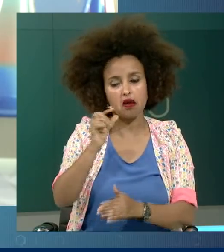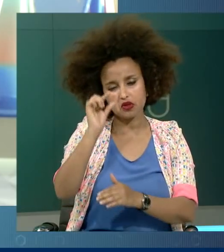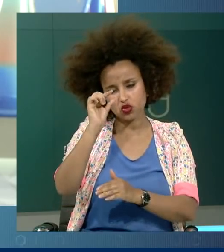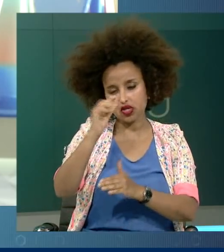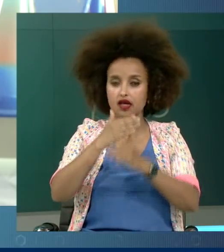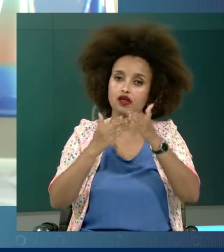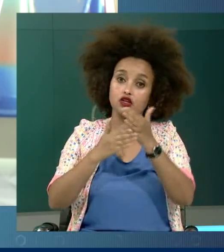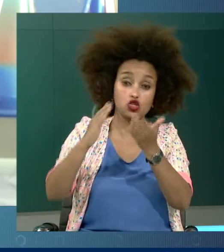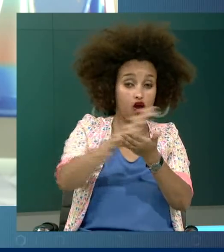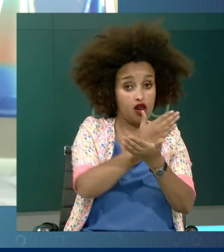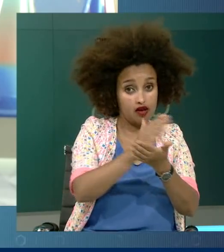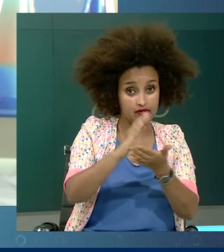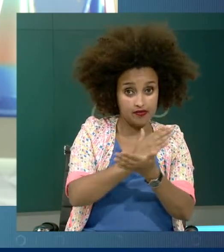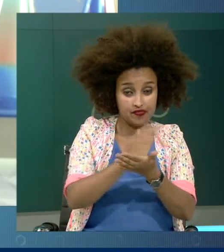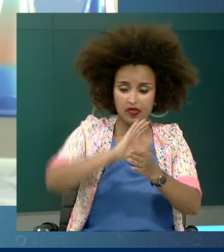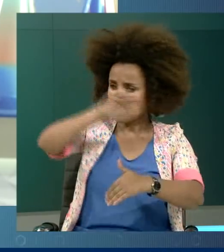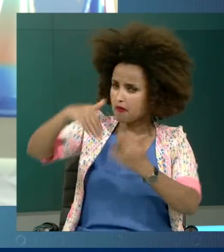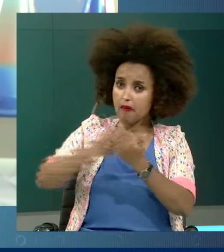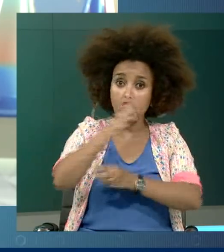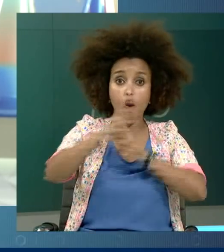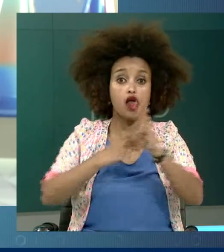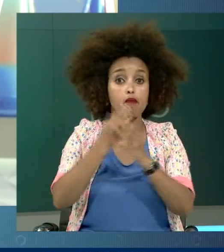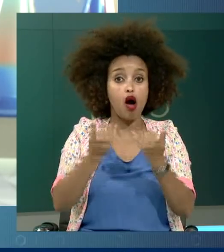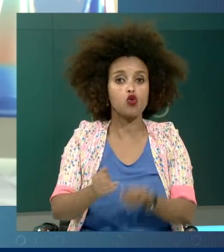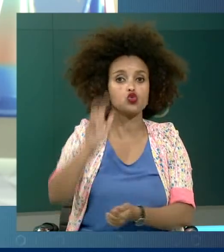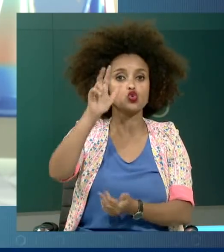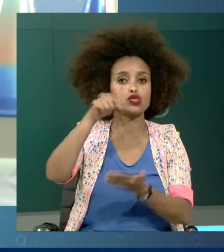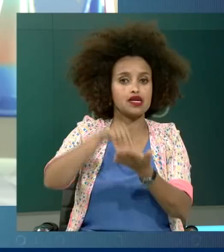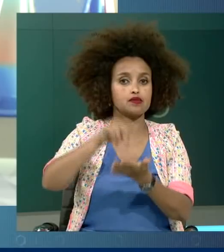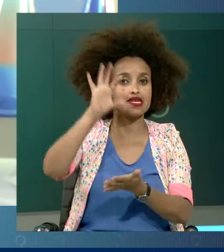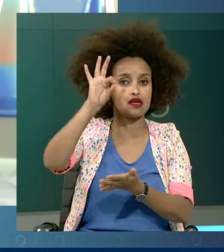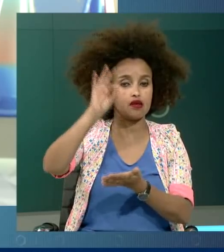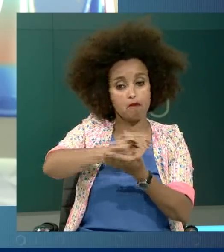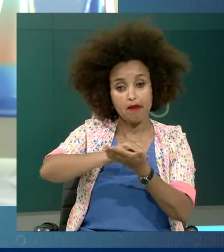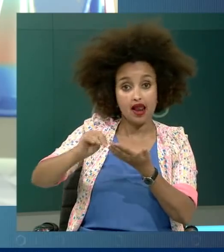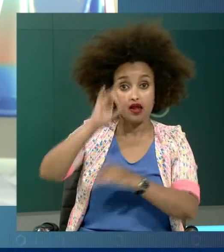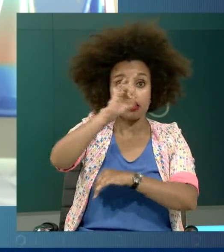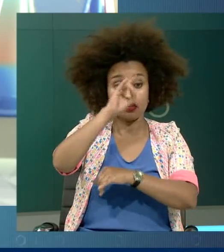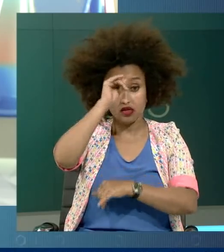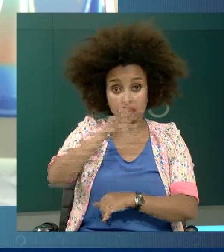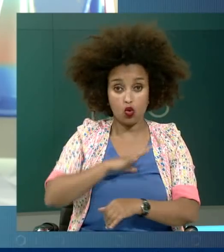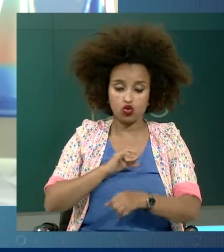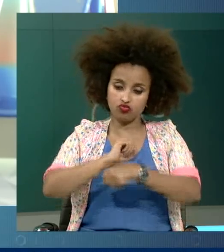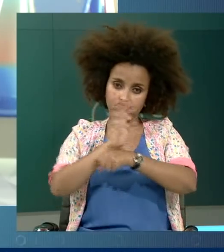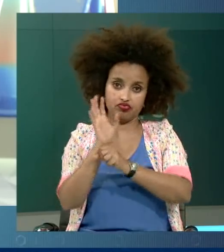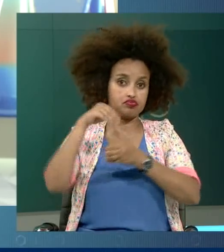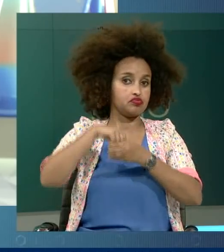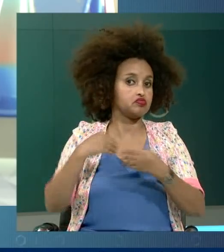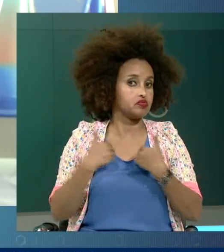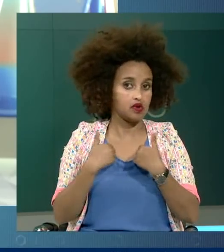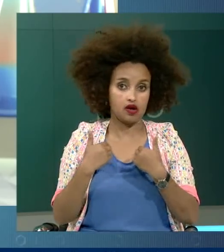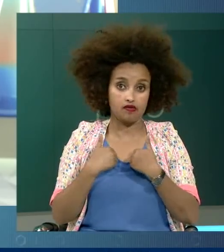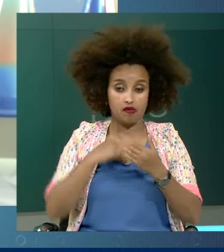መልኩ እናካፍላችኋለን እንግዲህ በመላው ዓለም ወደ 3.9 ሚሊዮን የሚጠጉ ዜጎች በቫይረሱ መያዛቸው ነው ዓለም አቀፍ